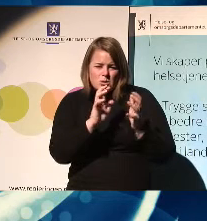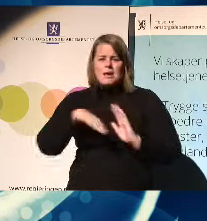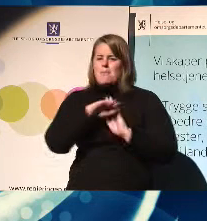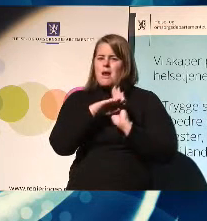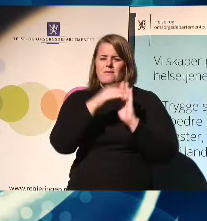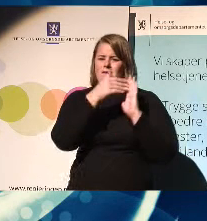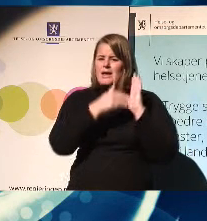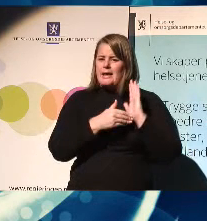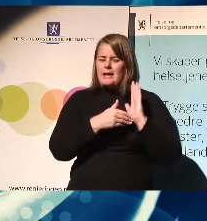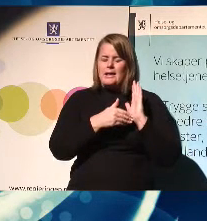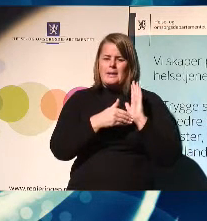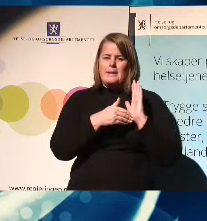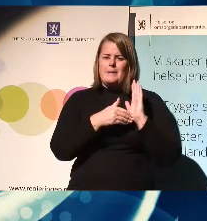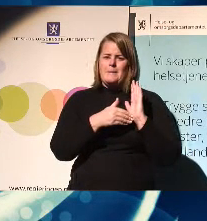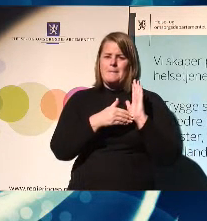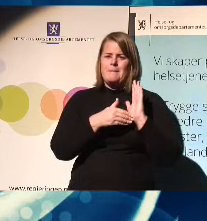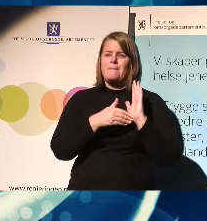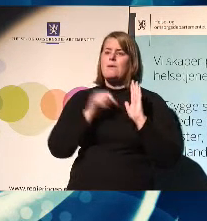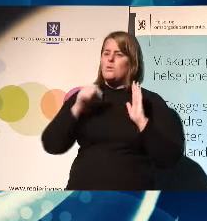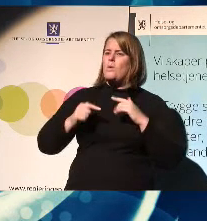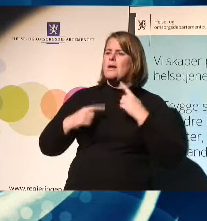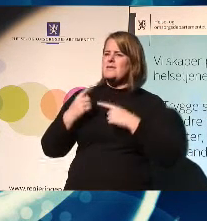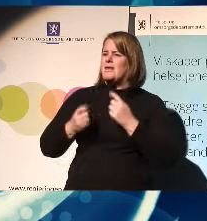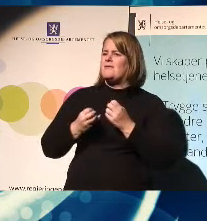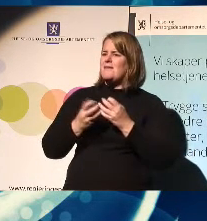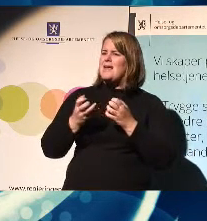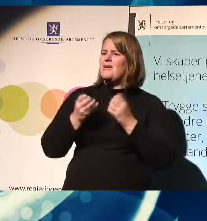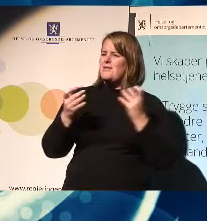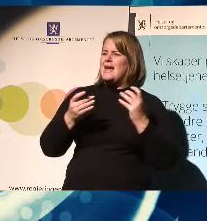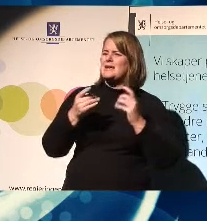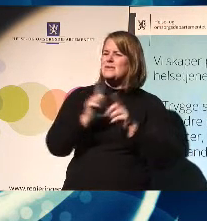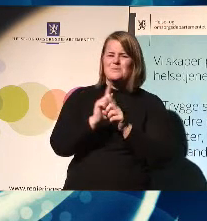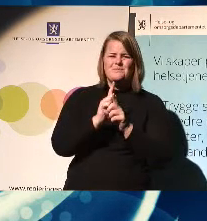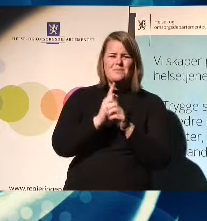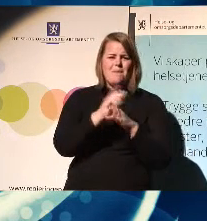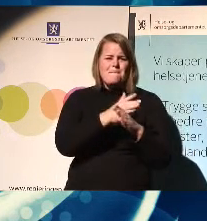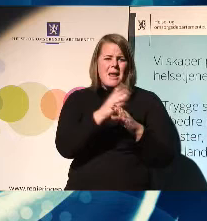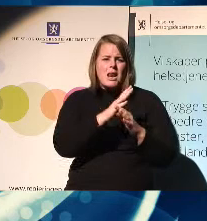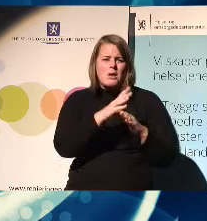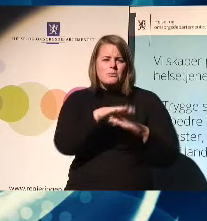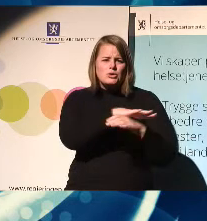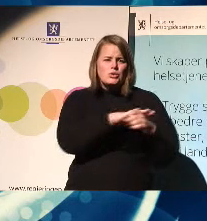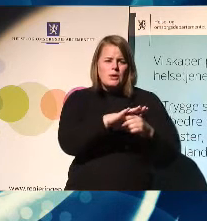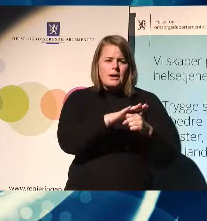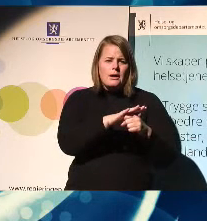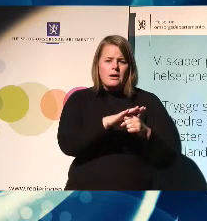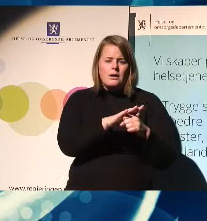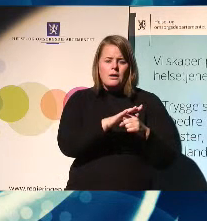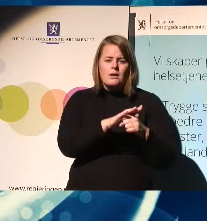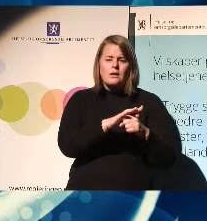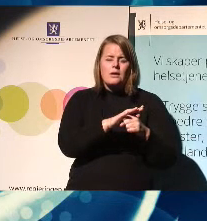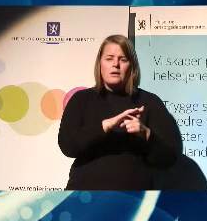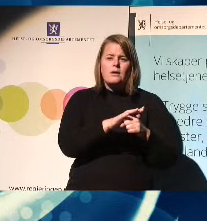vi kanskje ser mer og mer av for tiden. Altså at man tester ut beredskapssystemer i land,